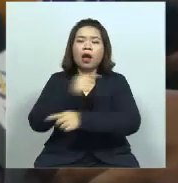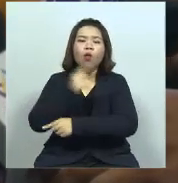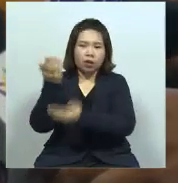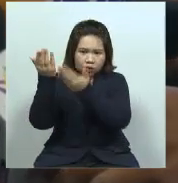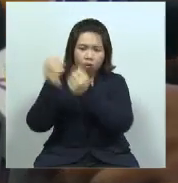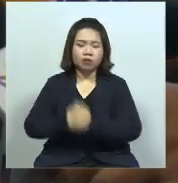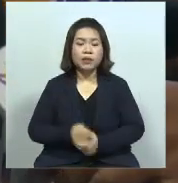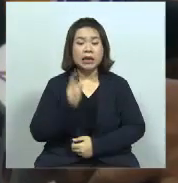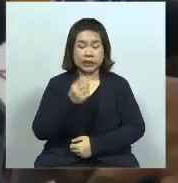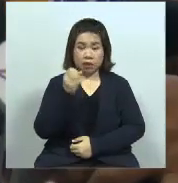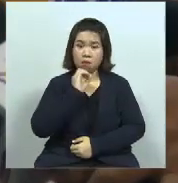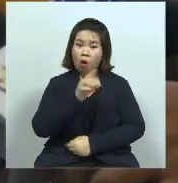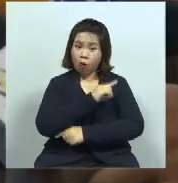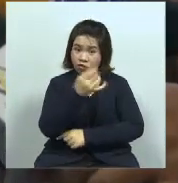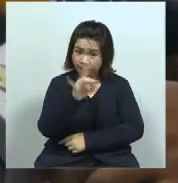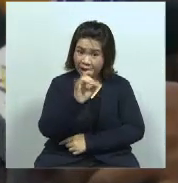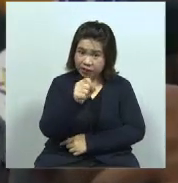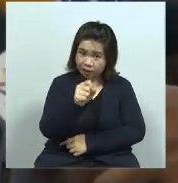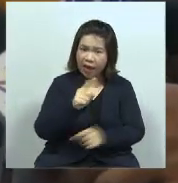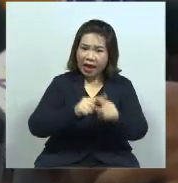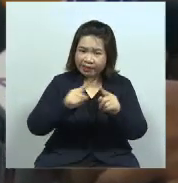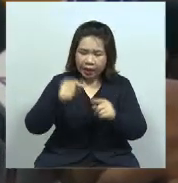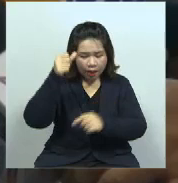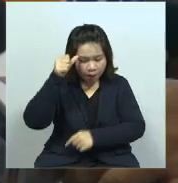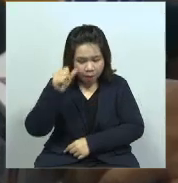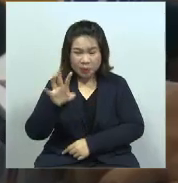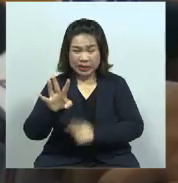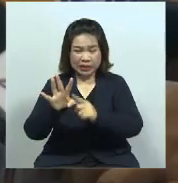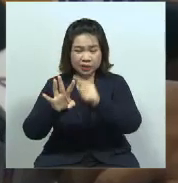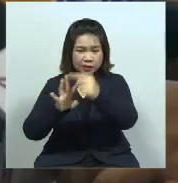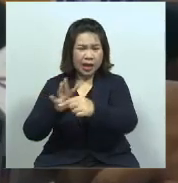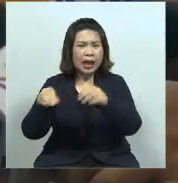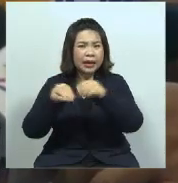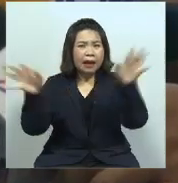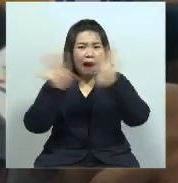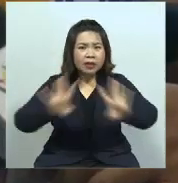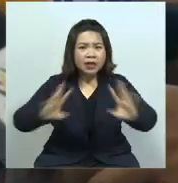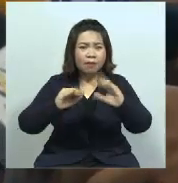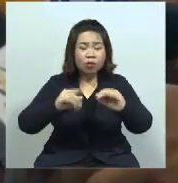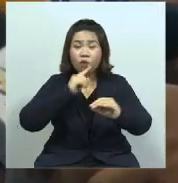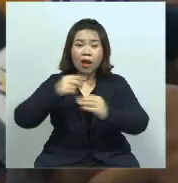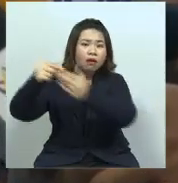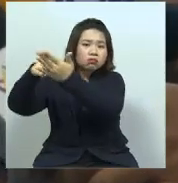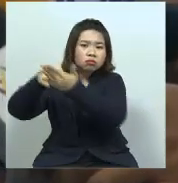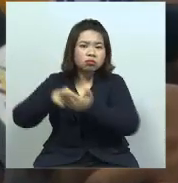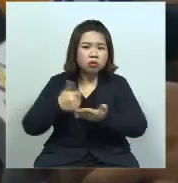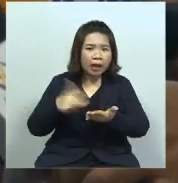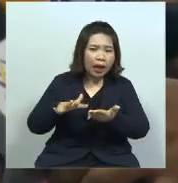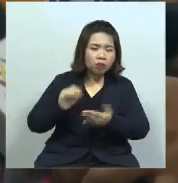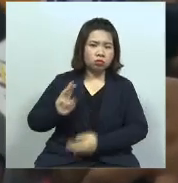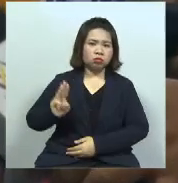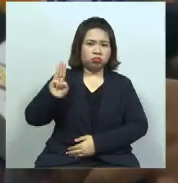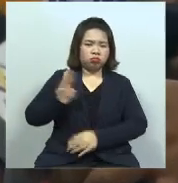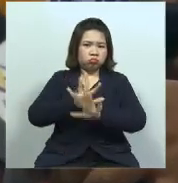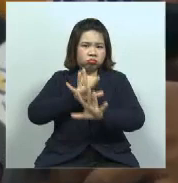ามเมื่อกี้เราพูดถึง18อย่าลืมว่าหลังจากนั้น4วันประชุมอาเซียนแม้จะโปรดลงมาก็ยังไม่สามารถจะถวายสัตย์ปฏิญ